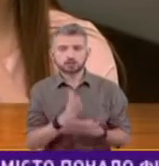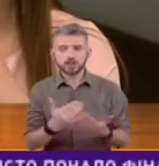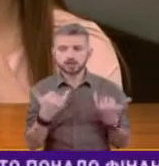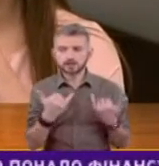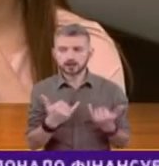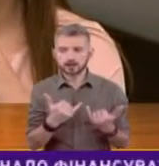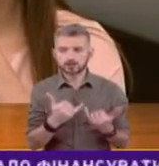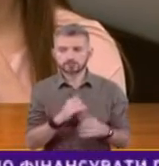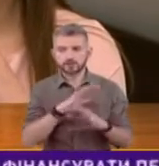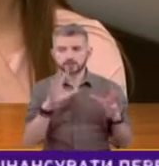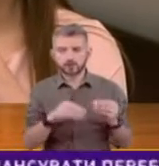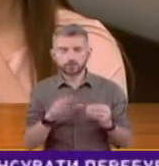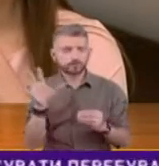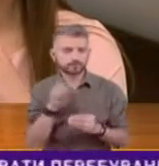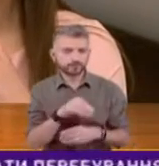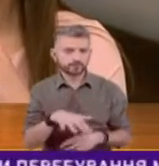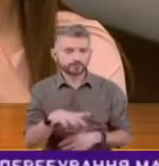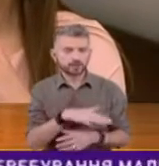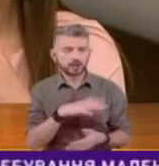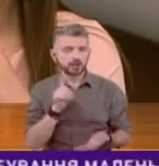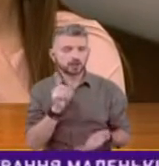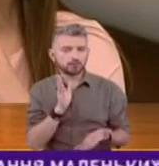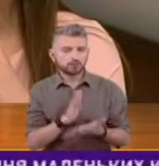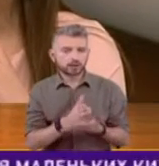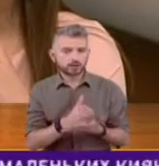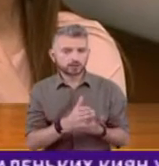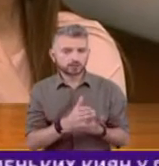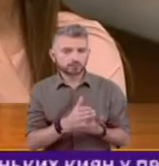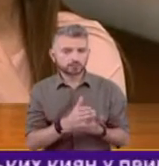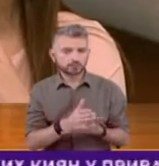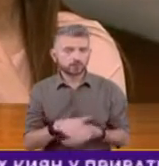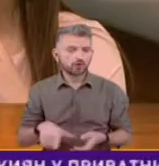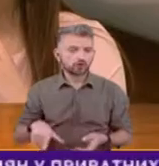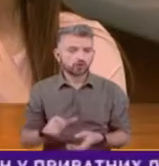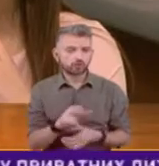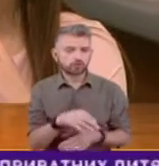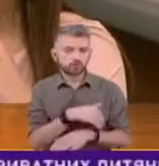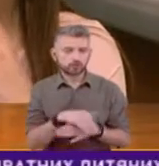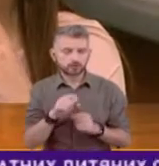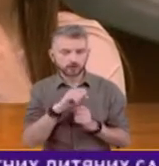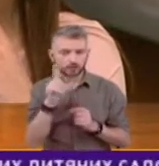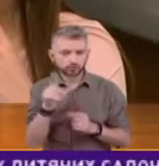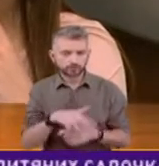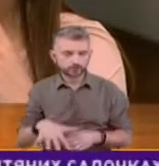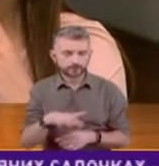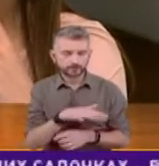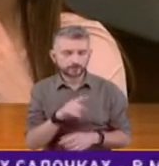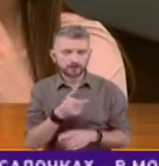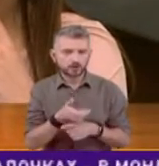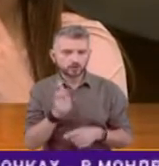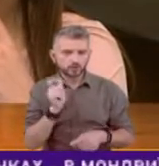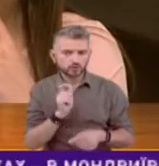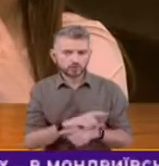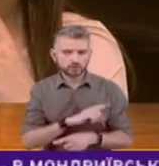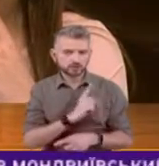і загалом весь заказник, має попри свою сторону дорогу по Райдужному, яка, ну, дуже сильно так